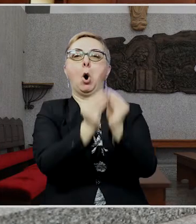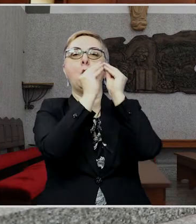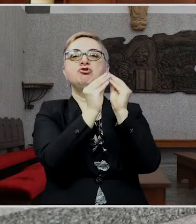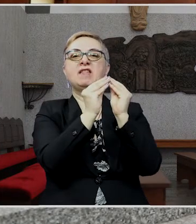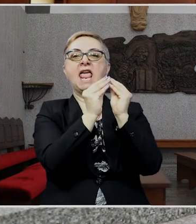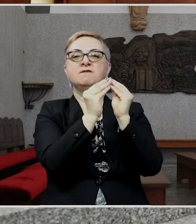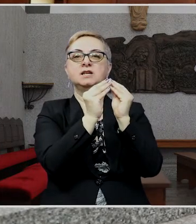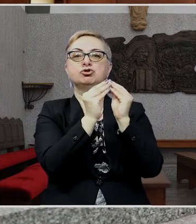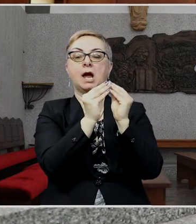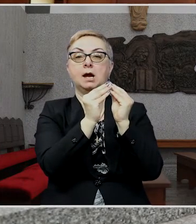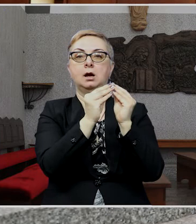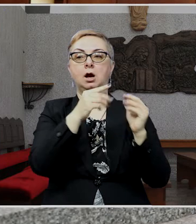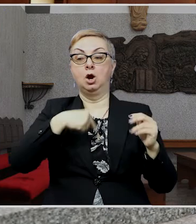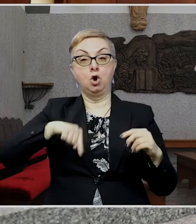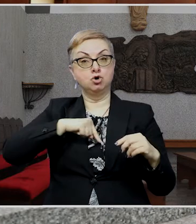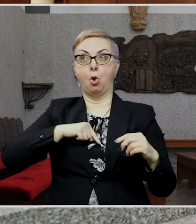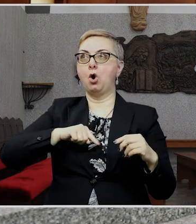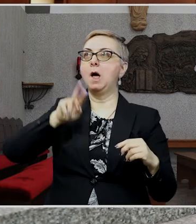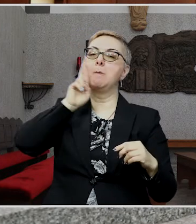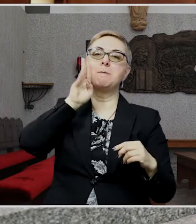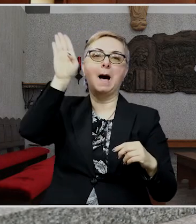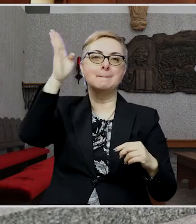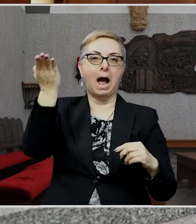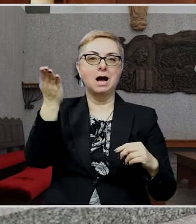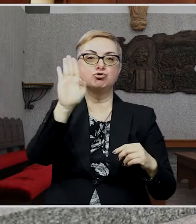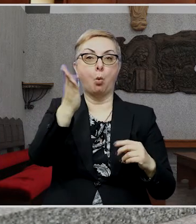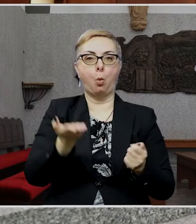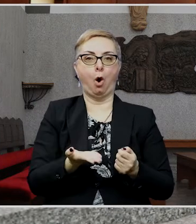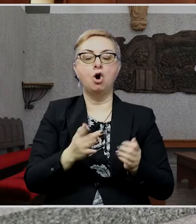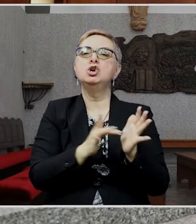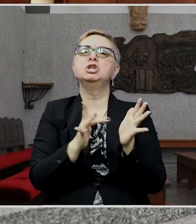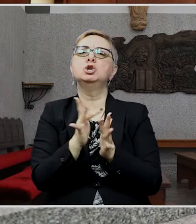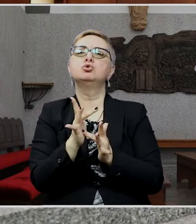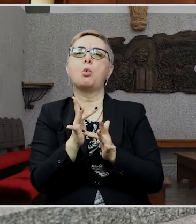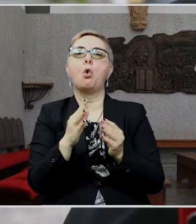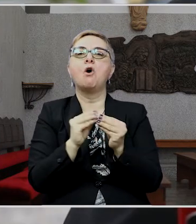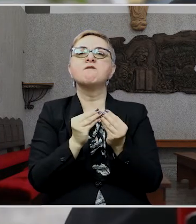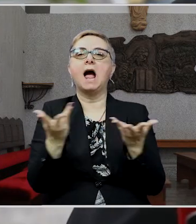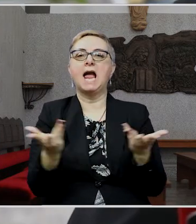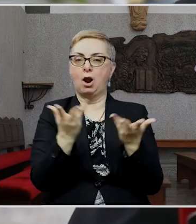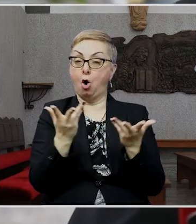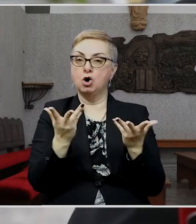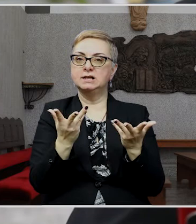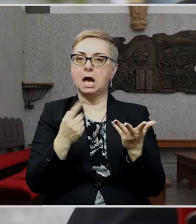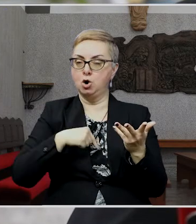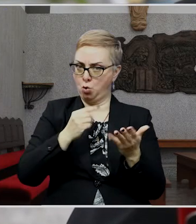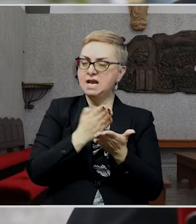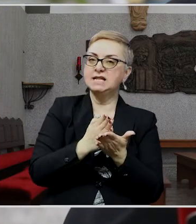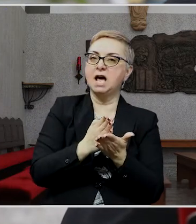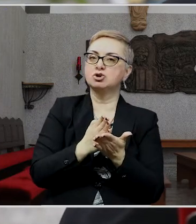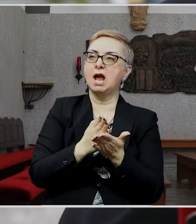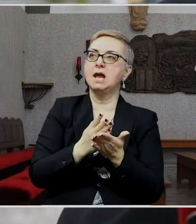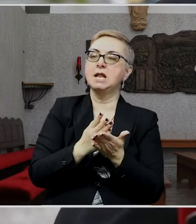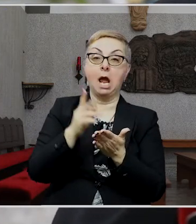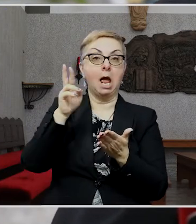noi e il padre e che cosa fa gesù intercede per noi fa vedere al padre le